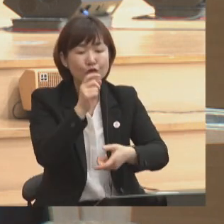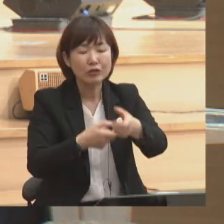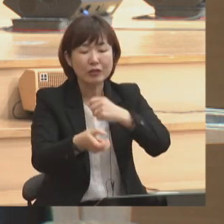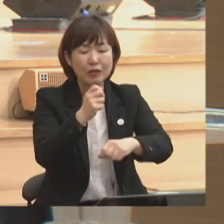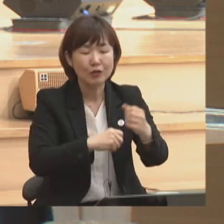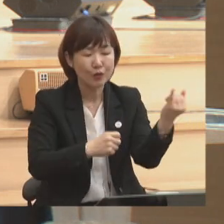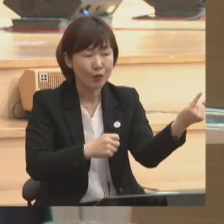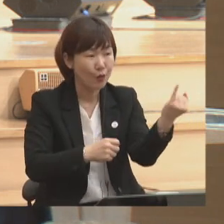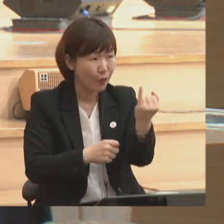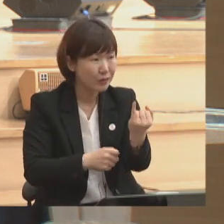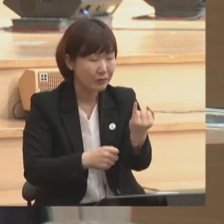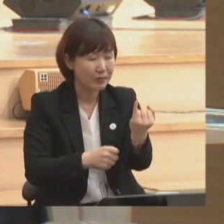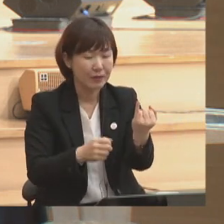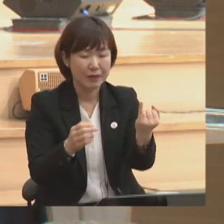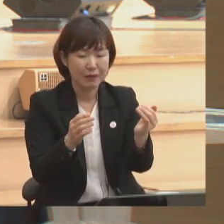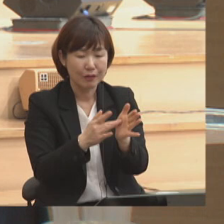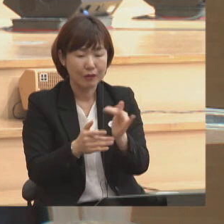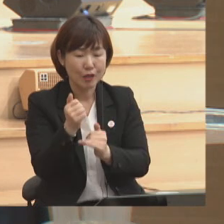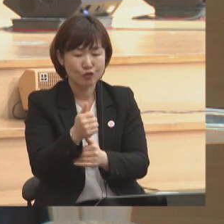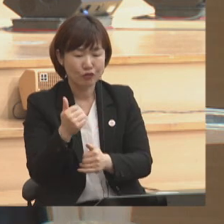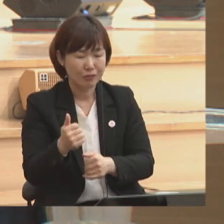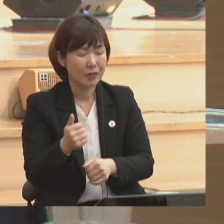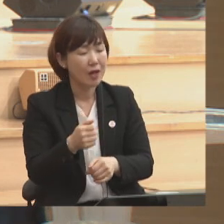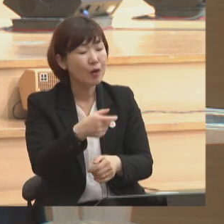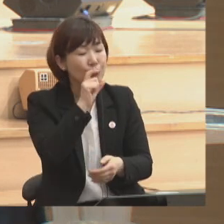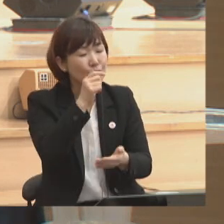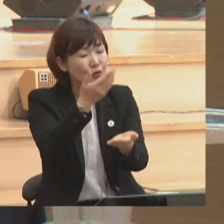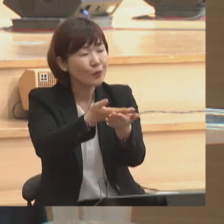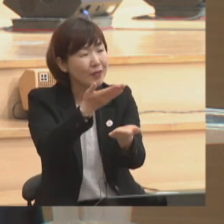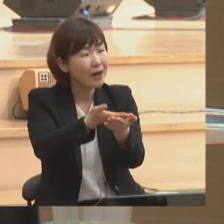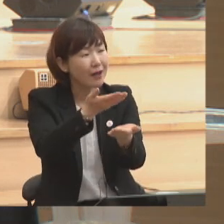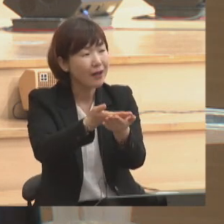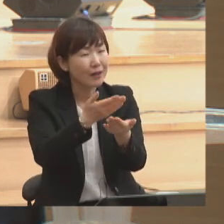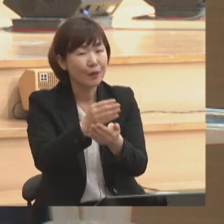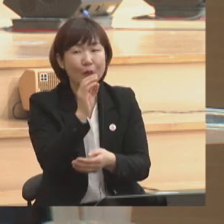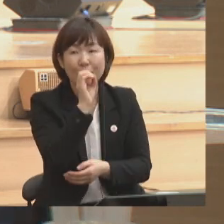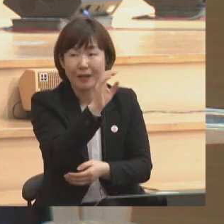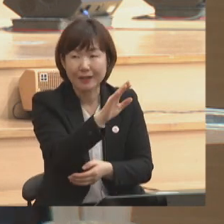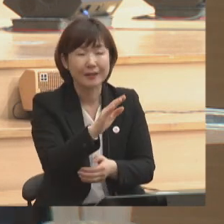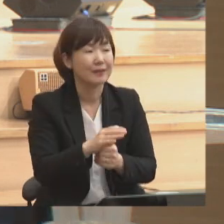왔음에 예수께서 물을 좀 달라 하시니.